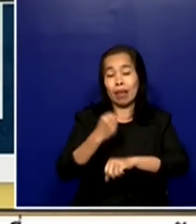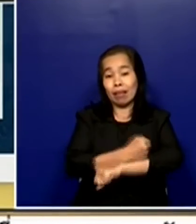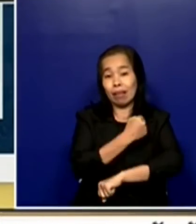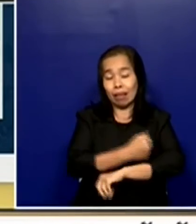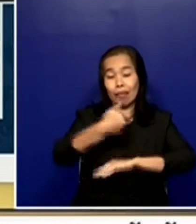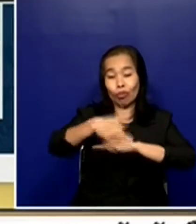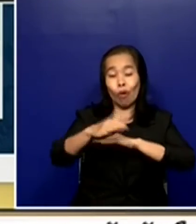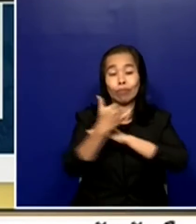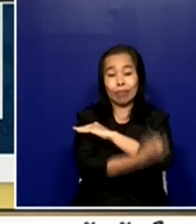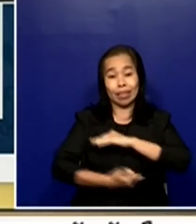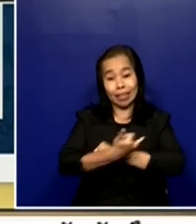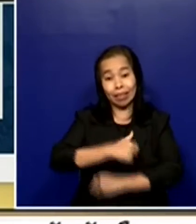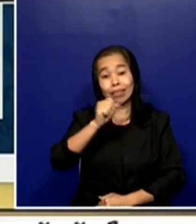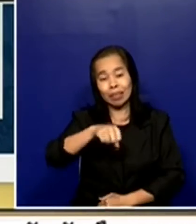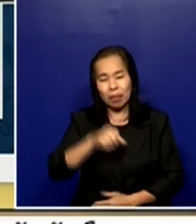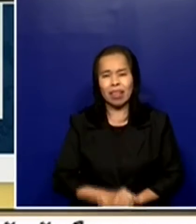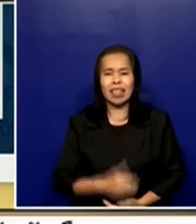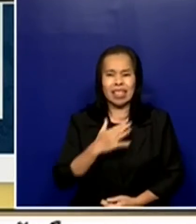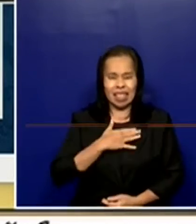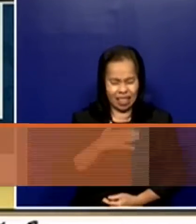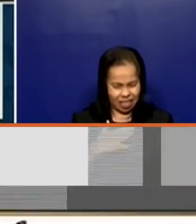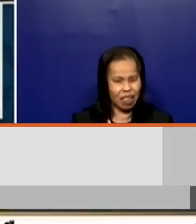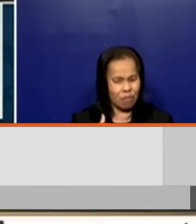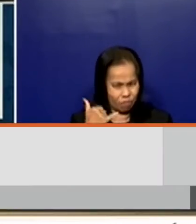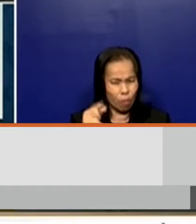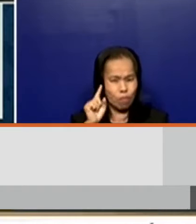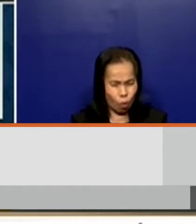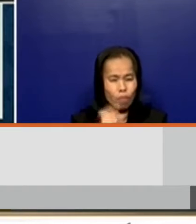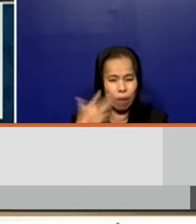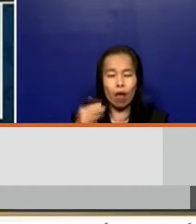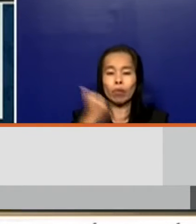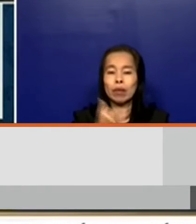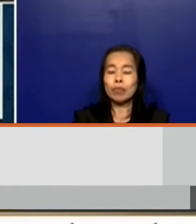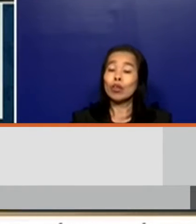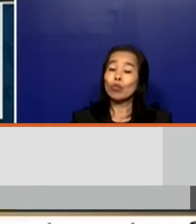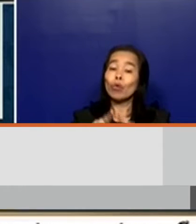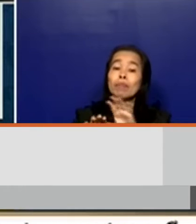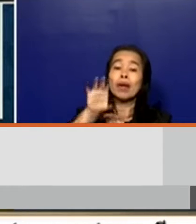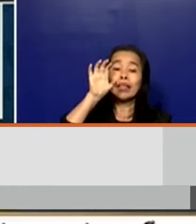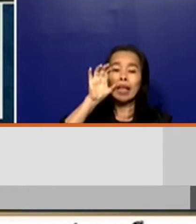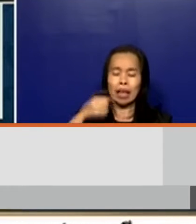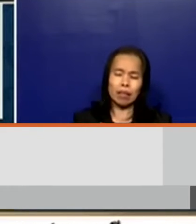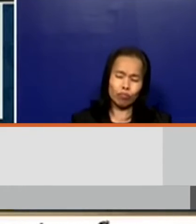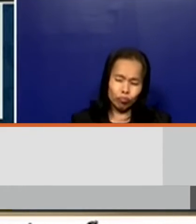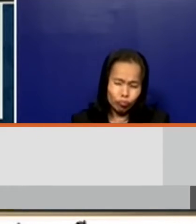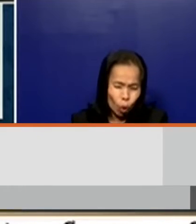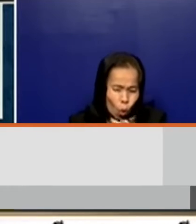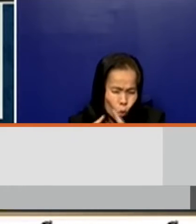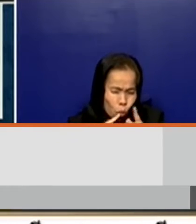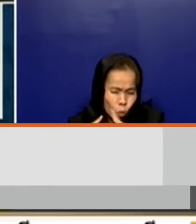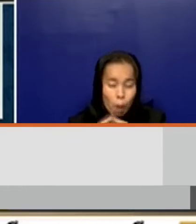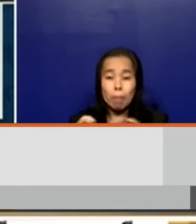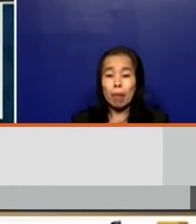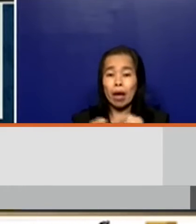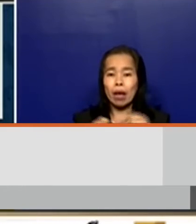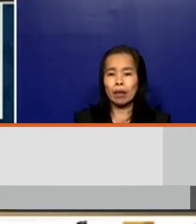ผมเองไปพบทันลำตีวาการกระสวงมาวก inneท่านHekt.f.ChinDaaไปนำเรียปัหา ไปคุยกัน